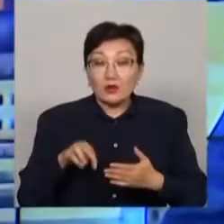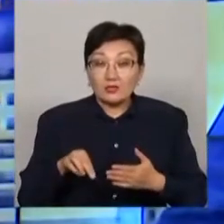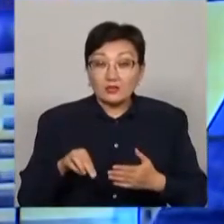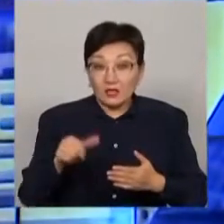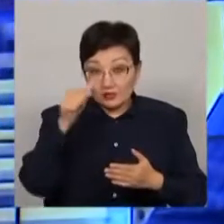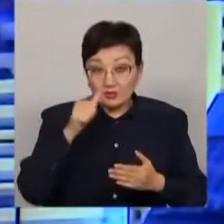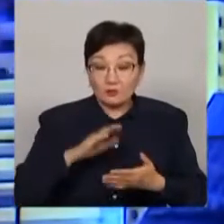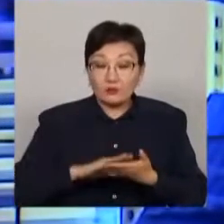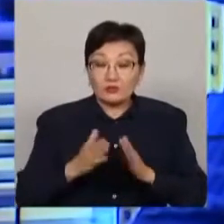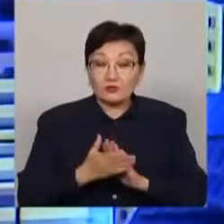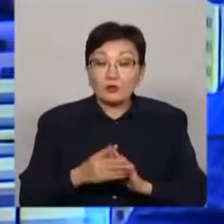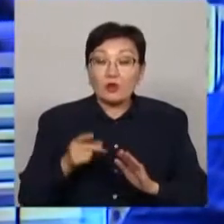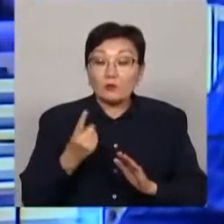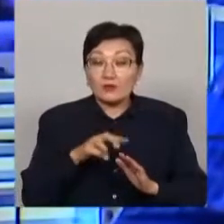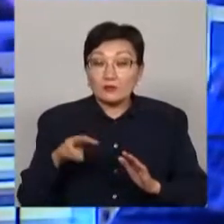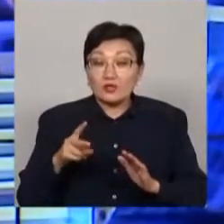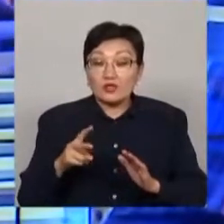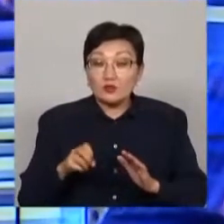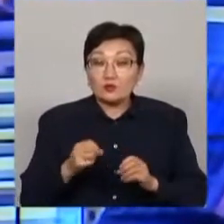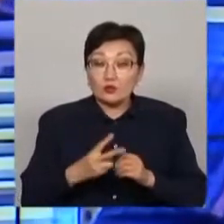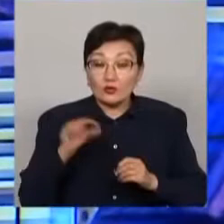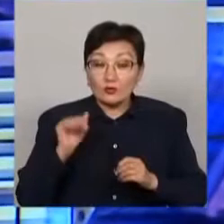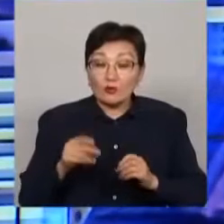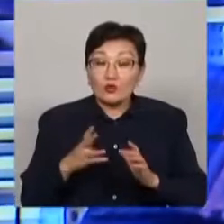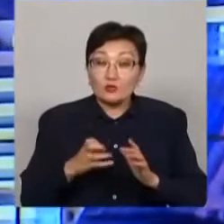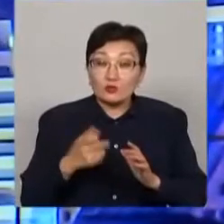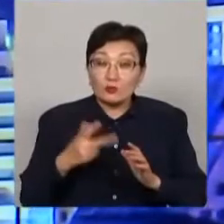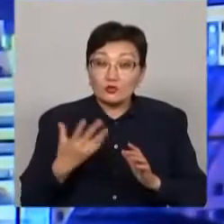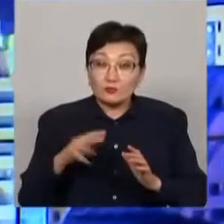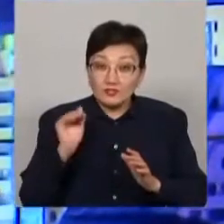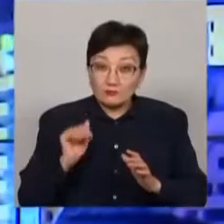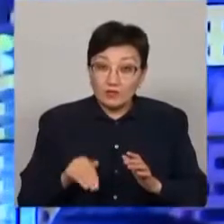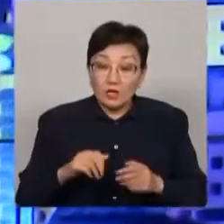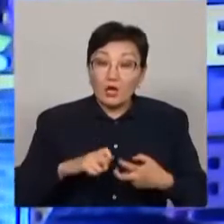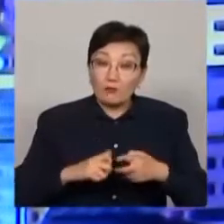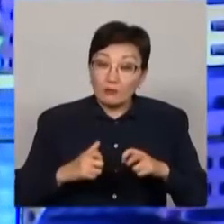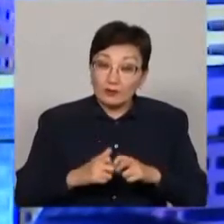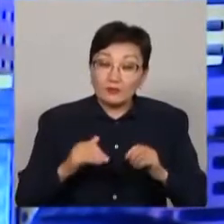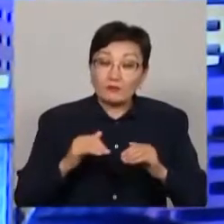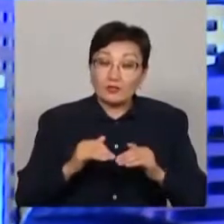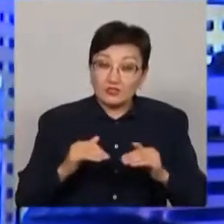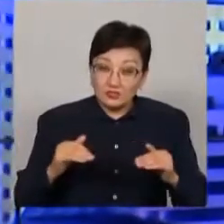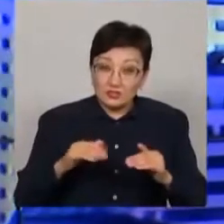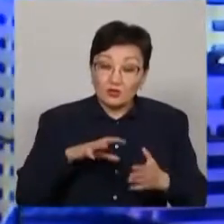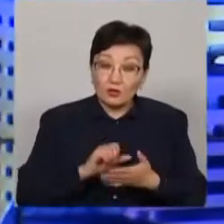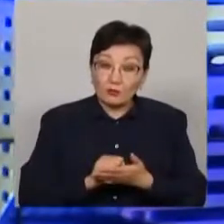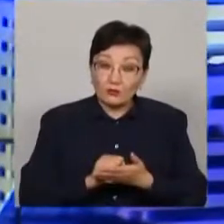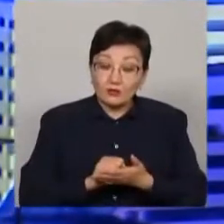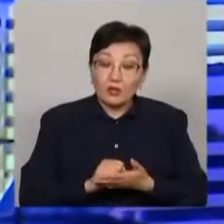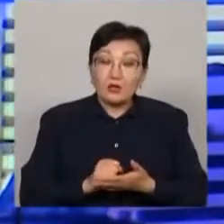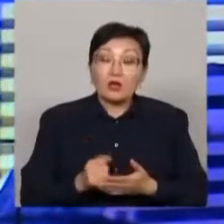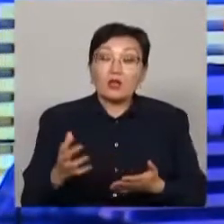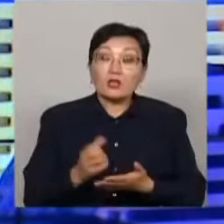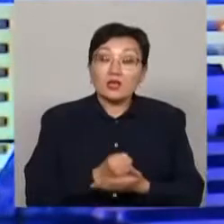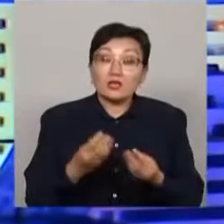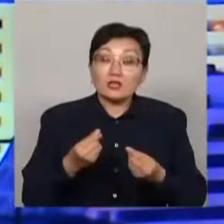бойынша 1 миллион 212 мың қарыздың 435 мыңы проблемалық деңгейге жеткен. Бұл дегеніміз алған